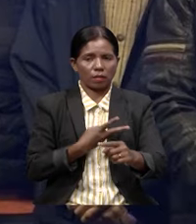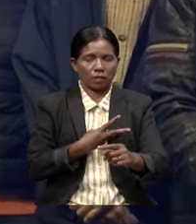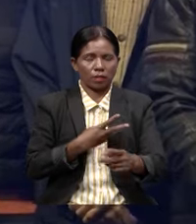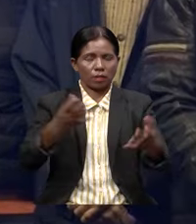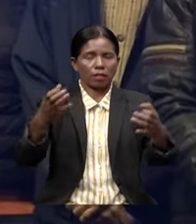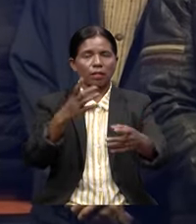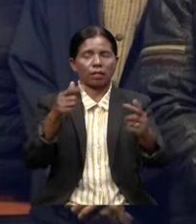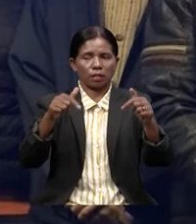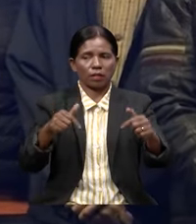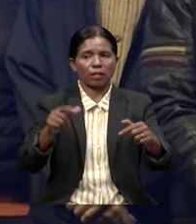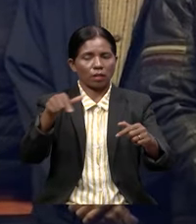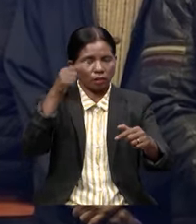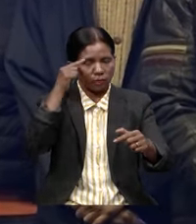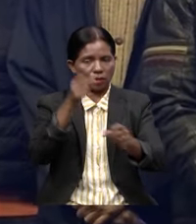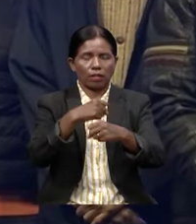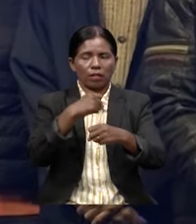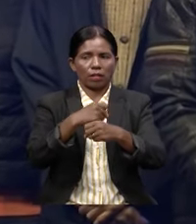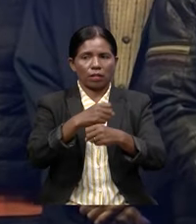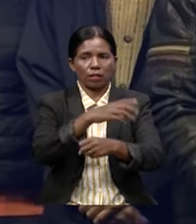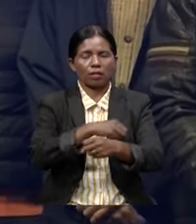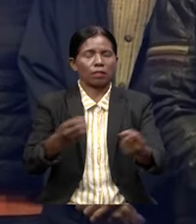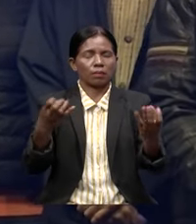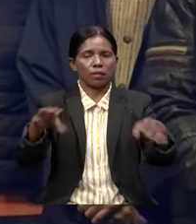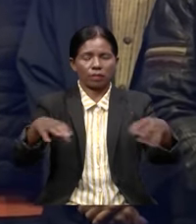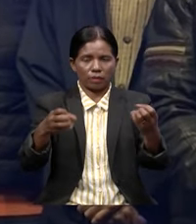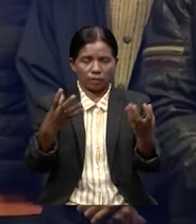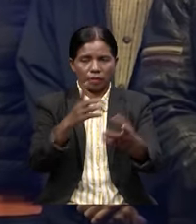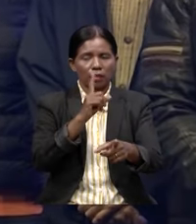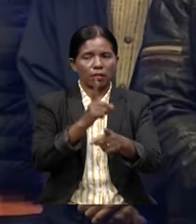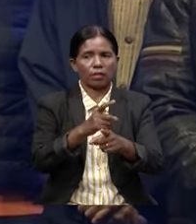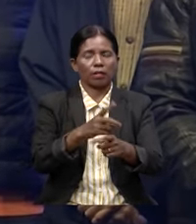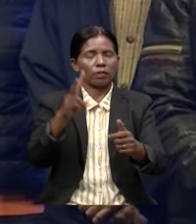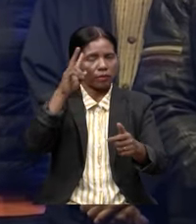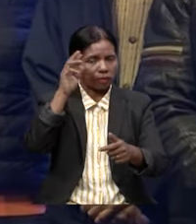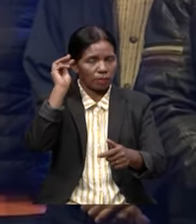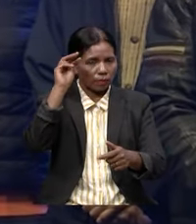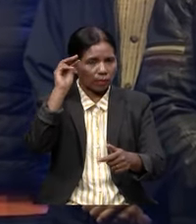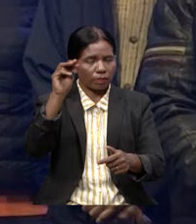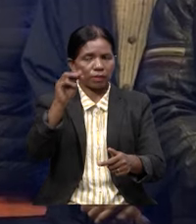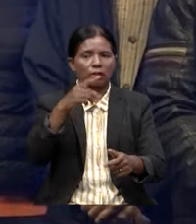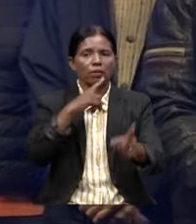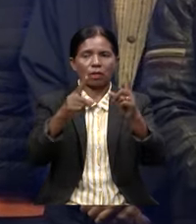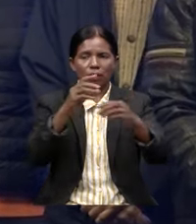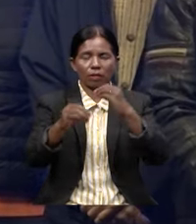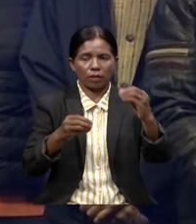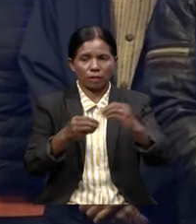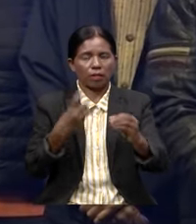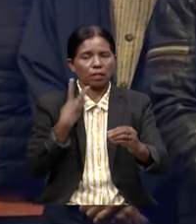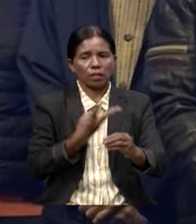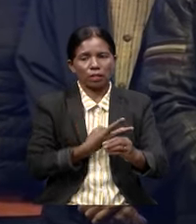iniciativa sonone e governo armoso iniciativa ba bara classic ne to in vice primeiro ministro Polia